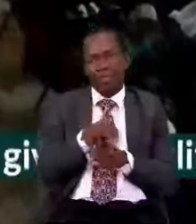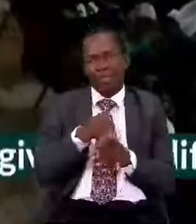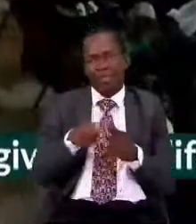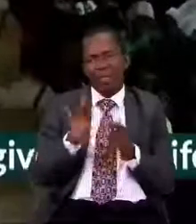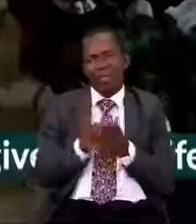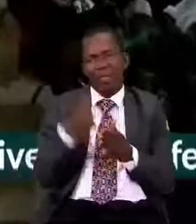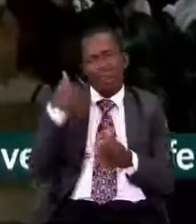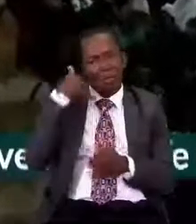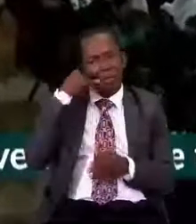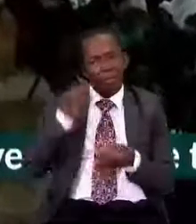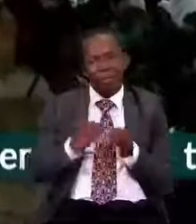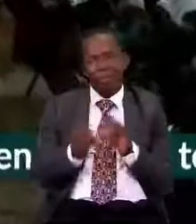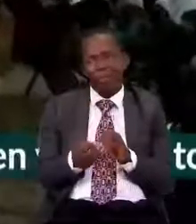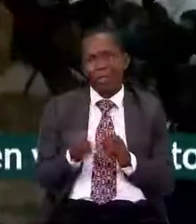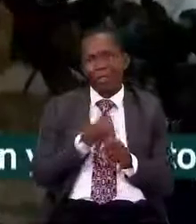Conseiller,